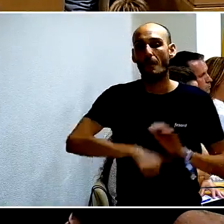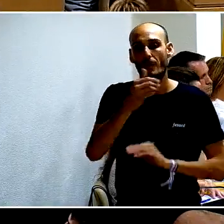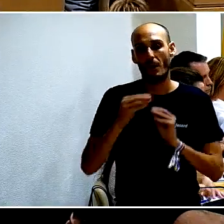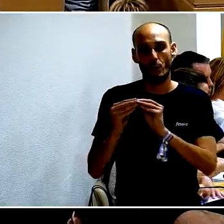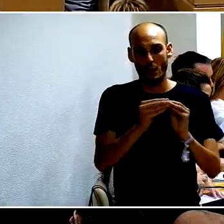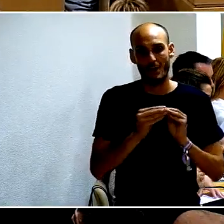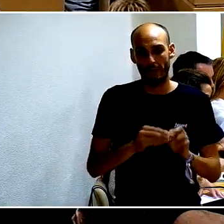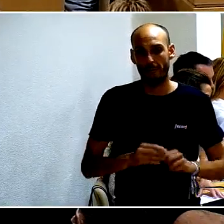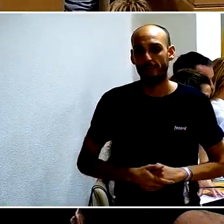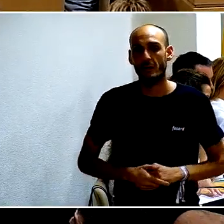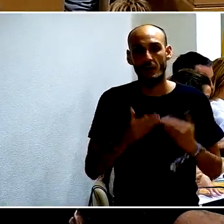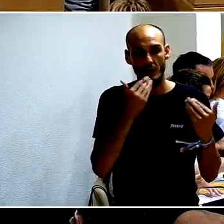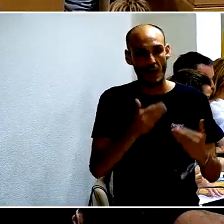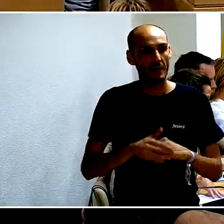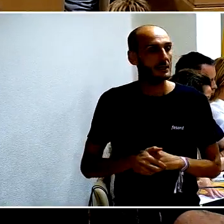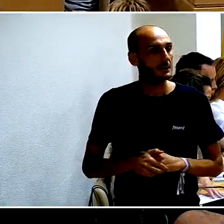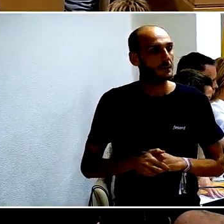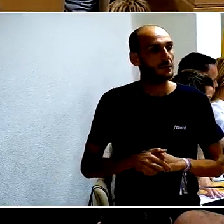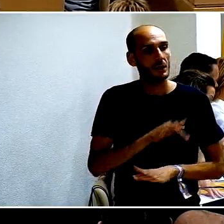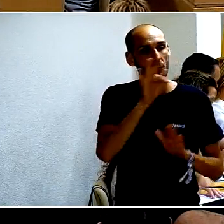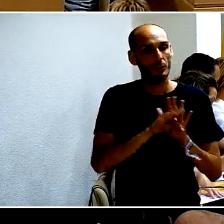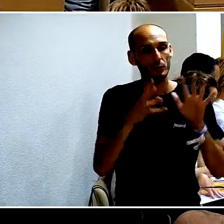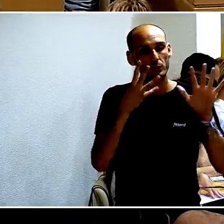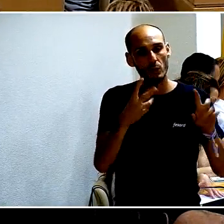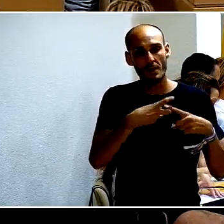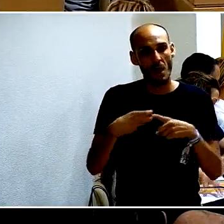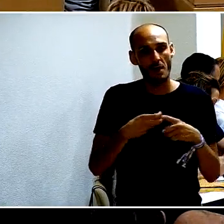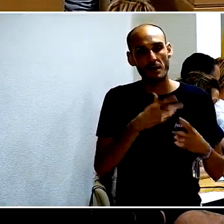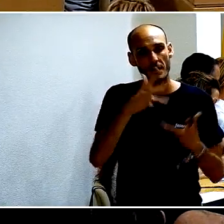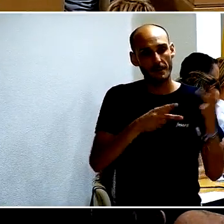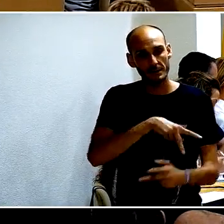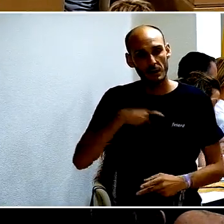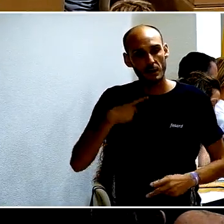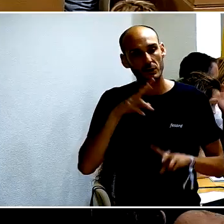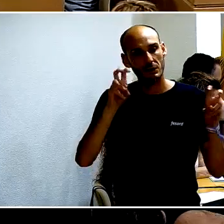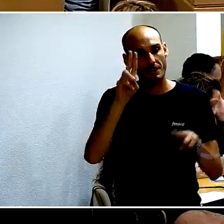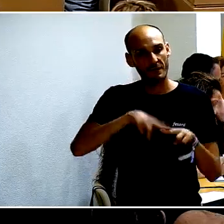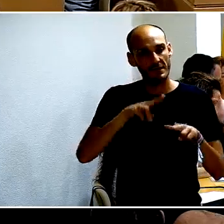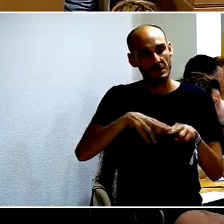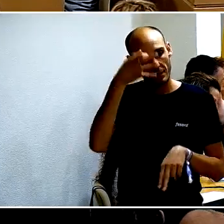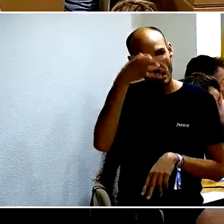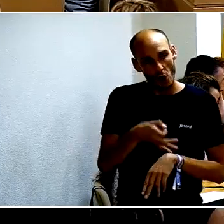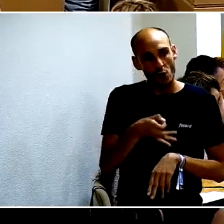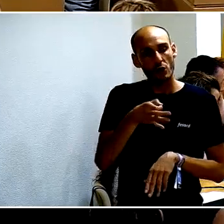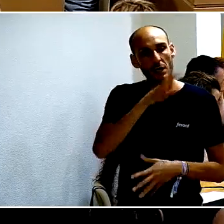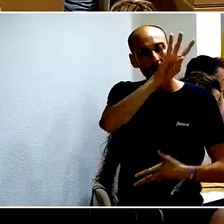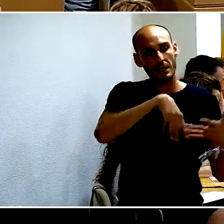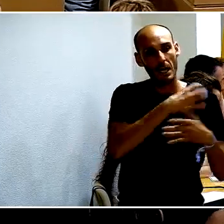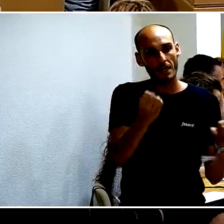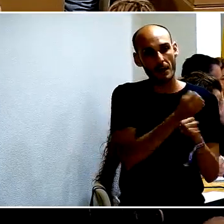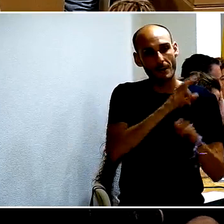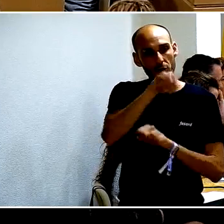unanimitat. Moltes gràcies. El punt número 9, d'Hisenda i Administració General. Festivitats locals a incloure en el calendari laboral de